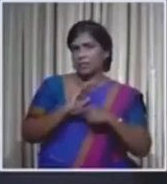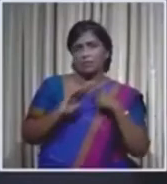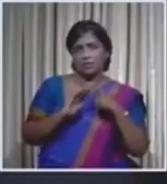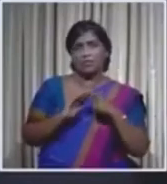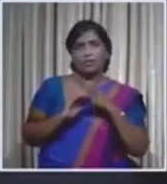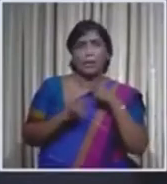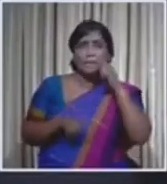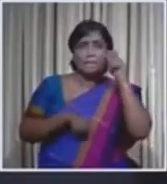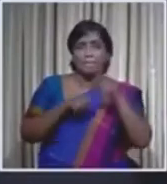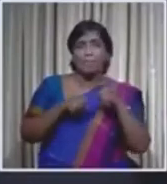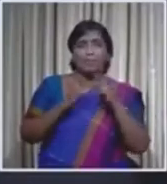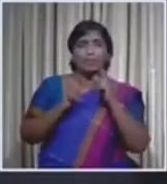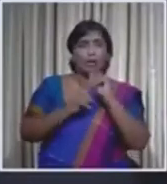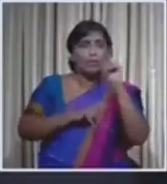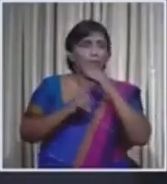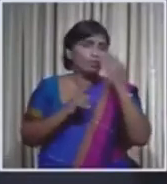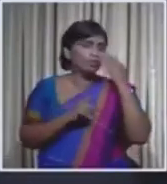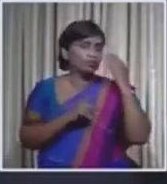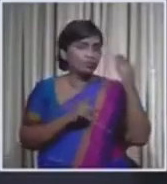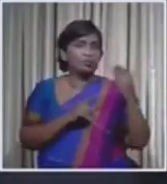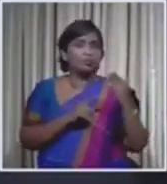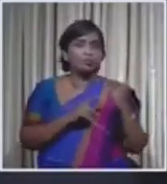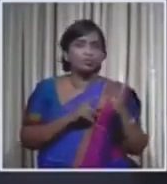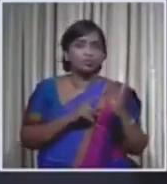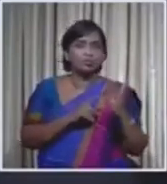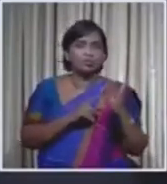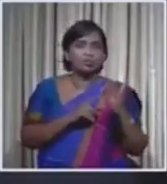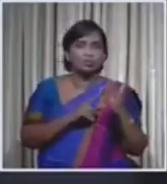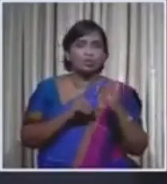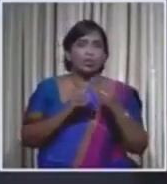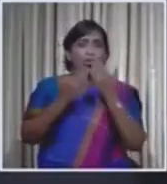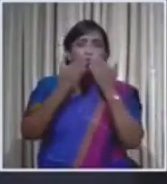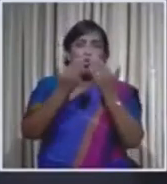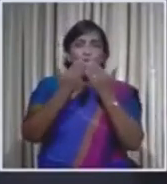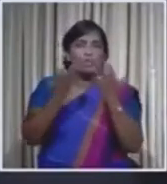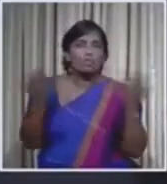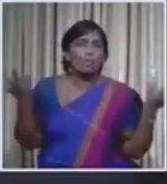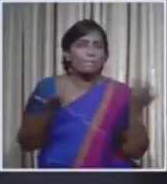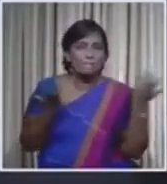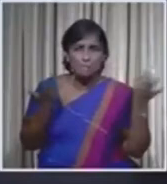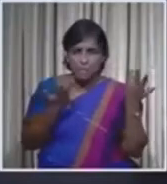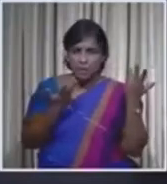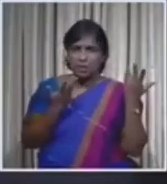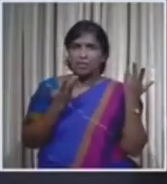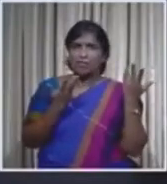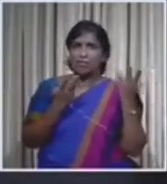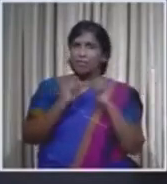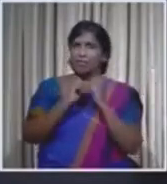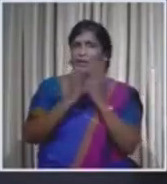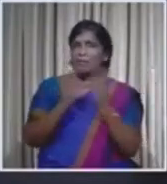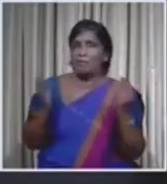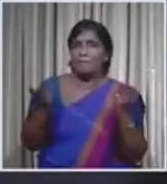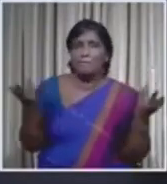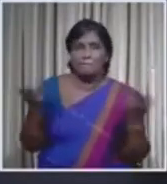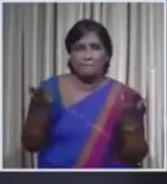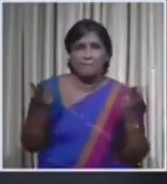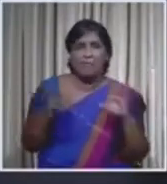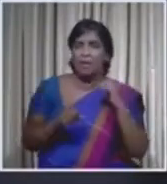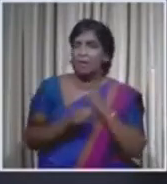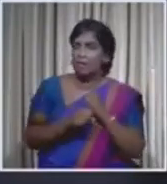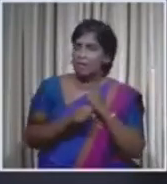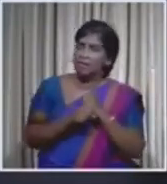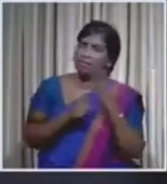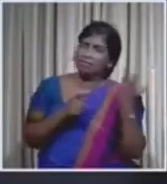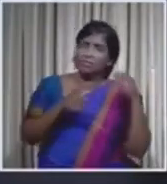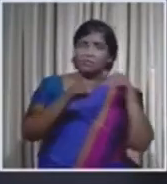අද මිනිස්සු මේ පාර්ලිමේන්තුව දිහා බලන්නේ අපිට කිසිම උපදේශයක් දෙන්න බැරි වුණා කියලා මේක විසඳන්න බැරි වුණා කියලා ආණ්ඩු පක්ෂයේ